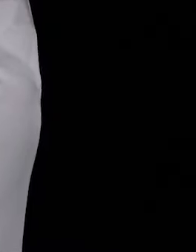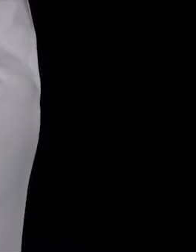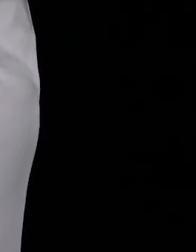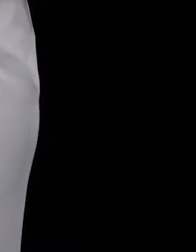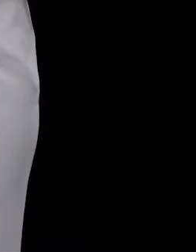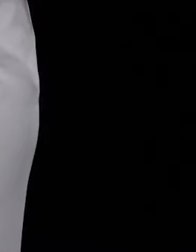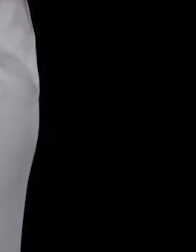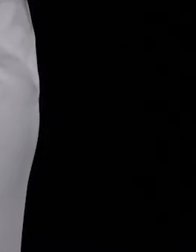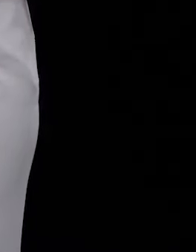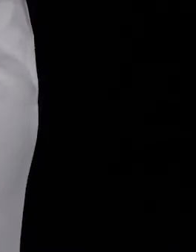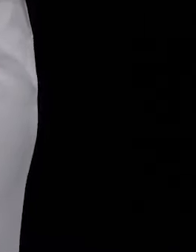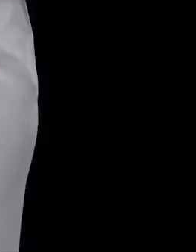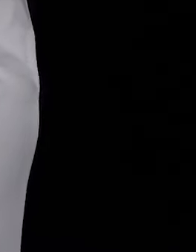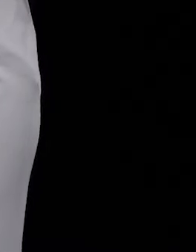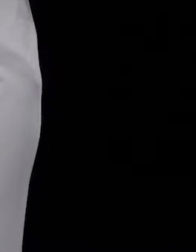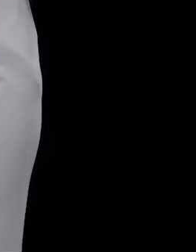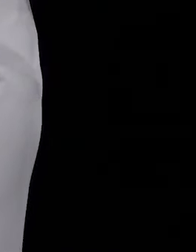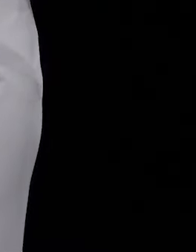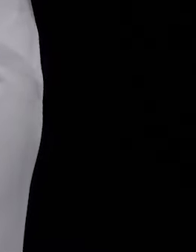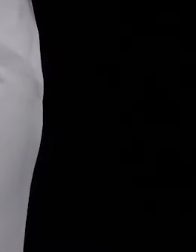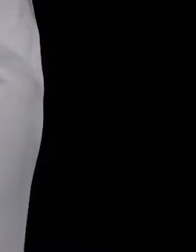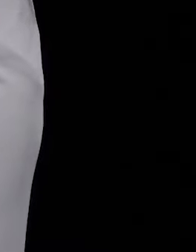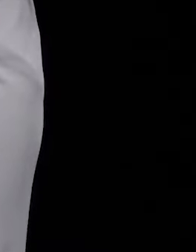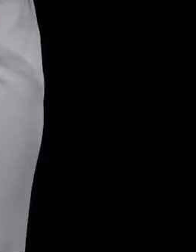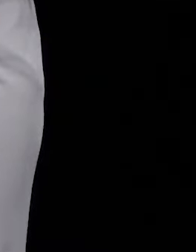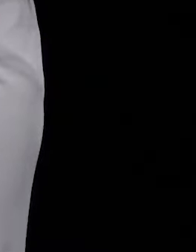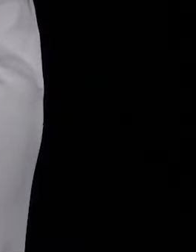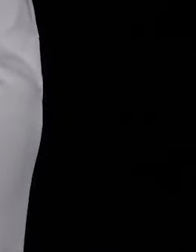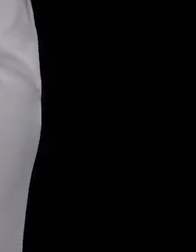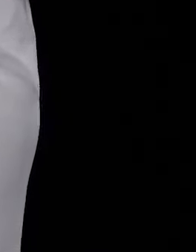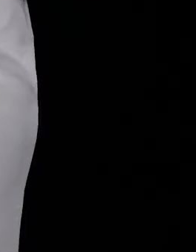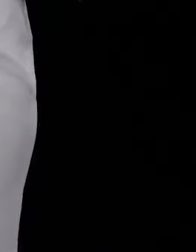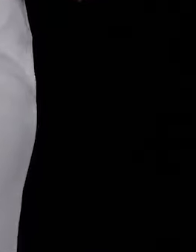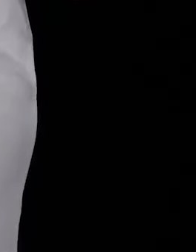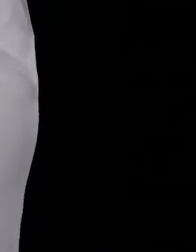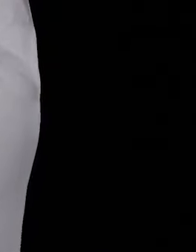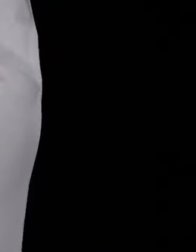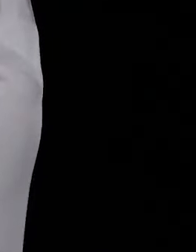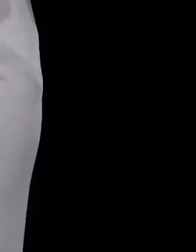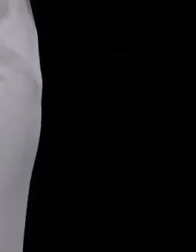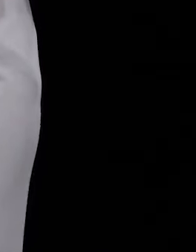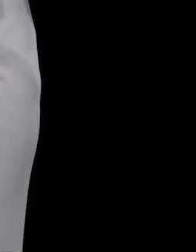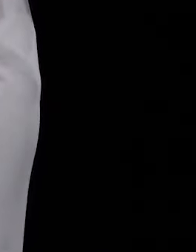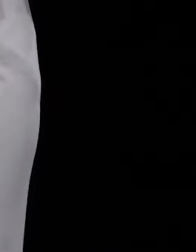언제 어디서나 내 손안의 뉴스. 광주 MBC 뉴스 유튜브 구독으로 함께하세요.